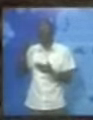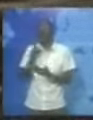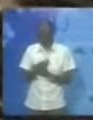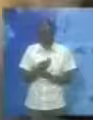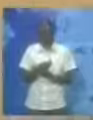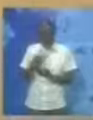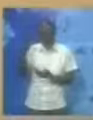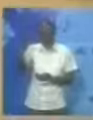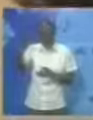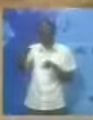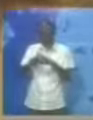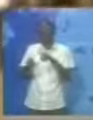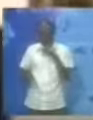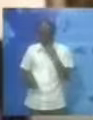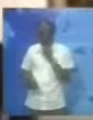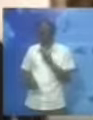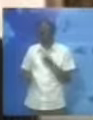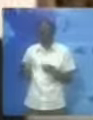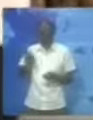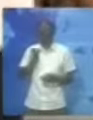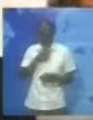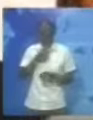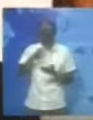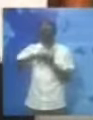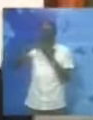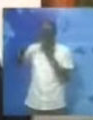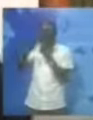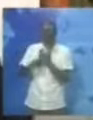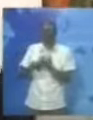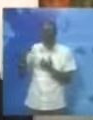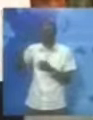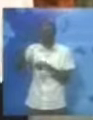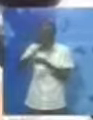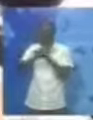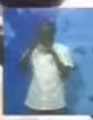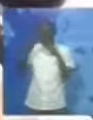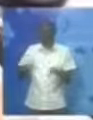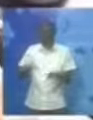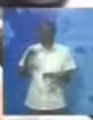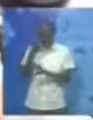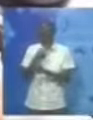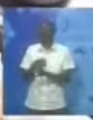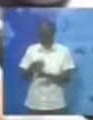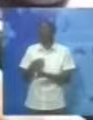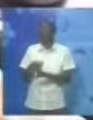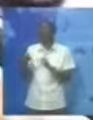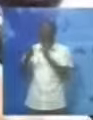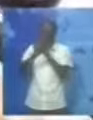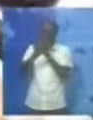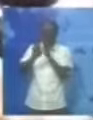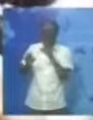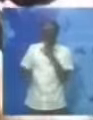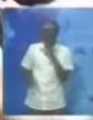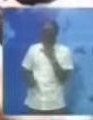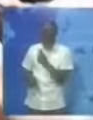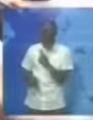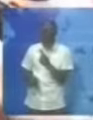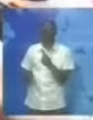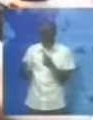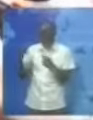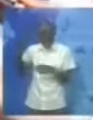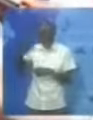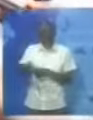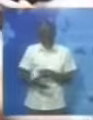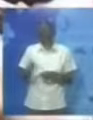cela est prévu, parce que nous l'avons accompagné avec le programme de restructuration des entreprises en difficulté. Donc c'est un exemple que je voudrais citer et inviter les